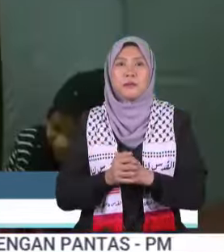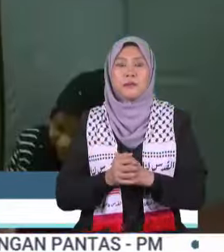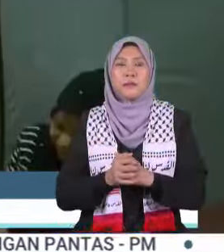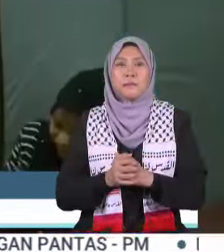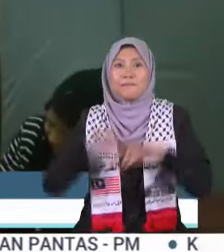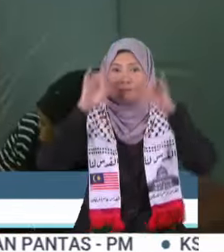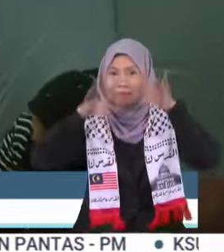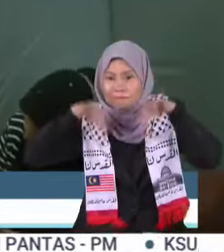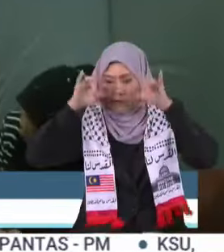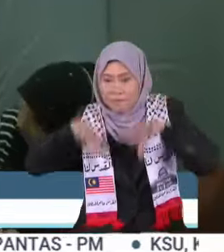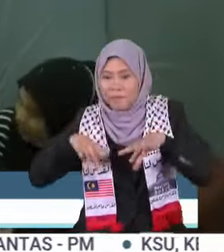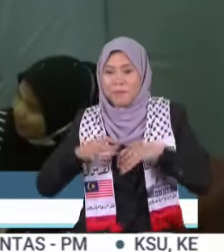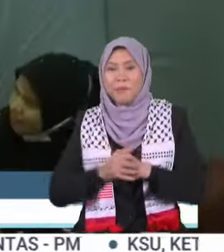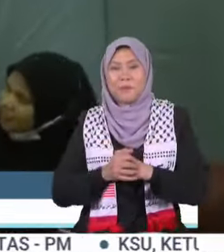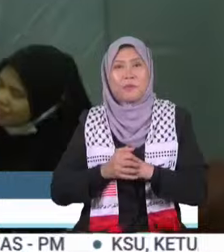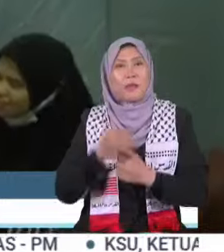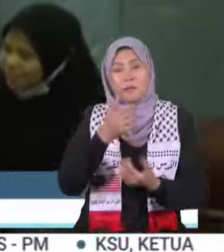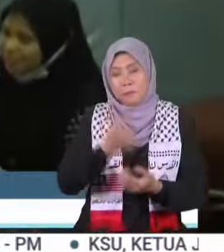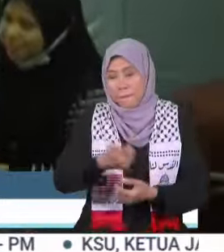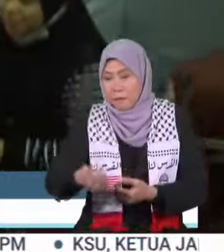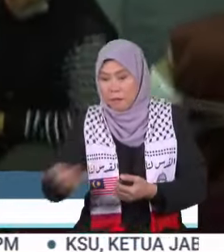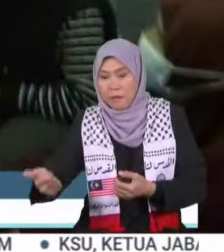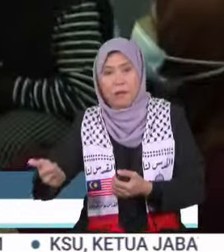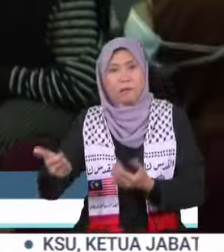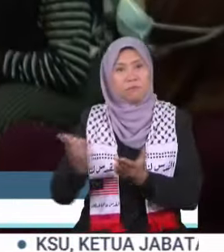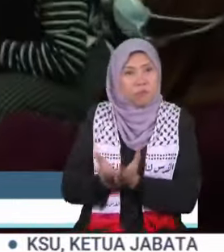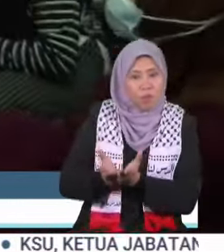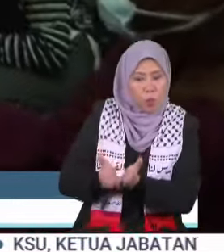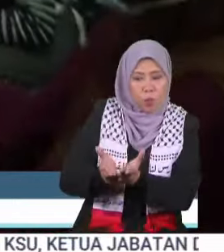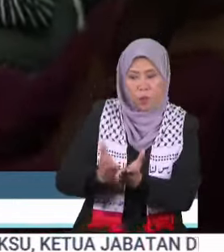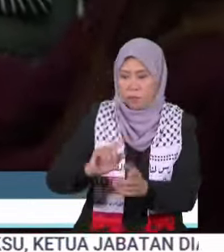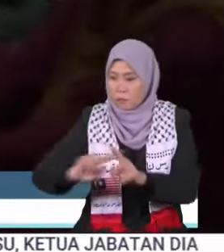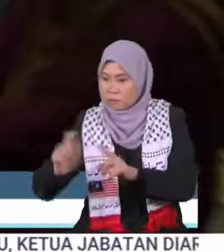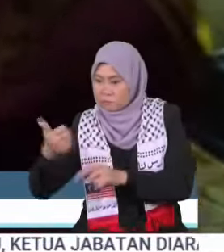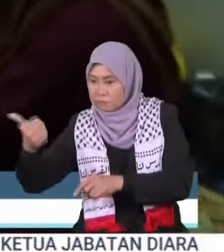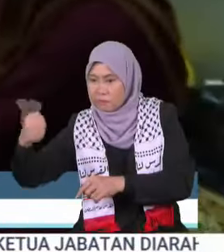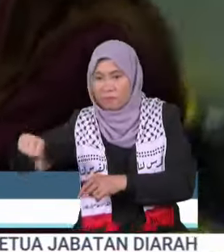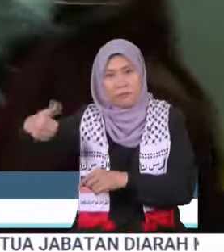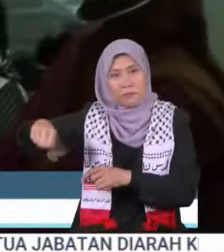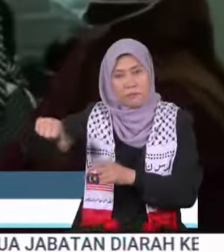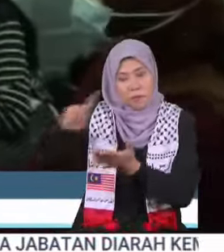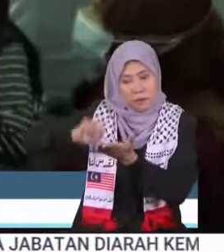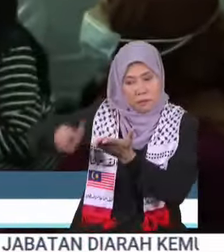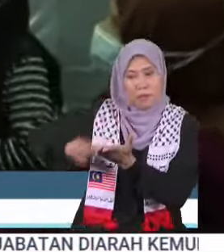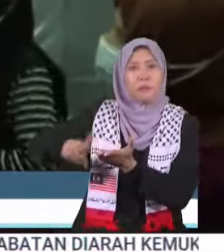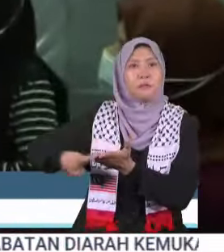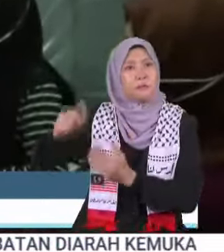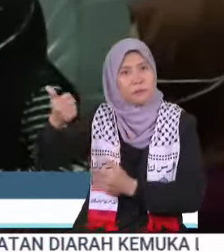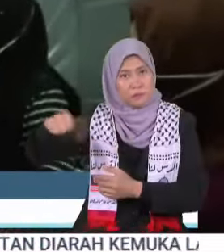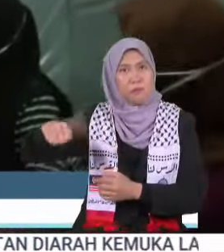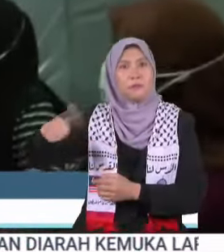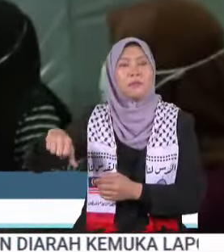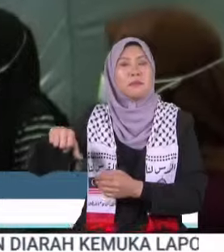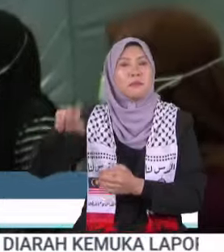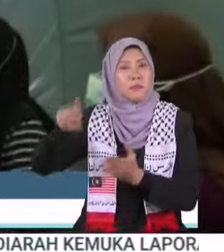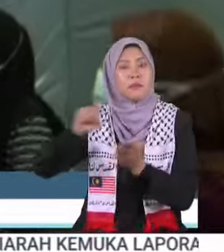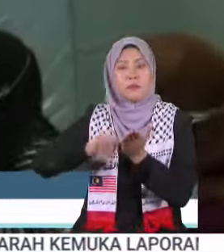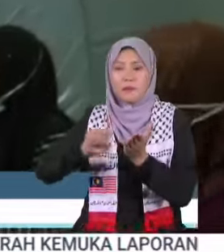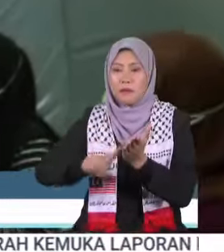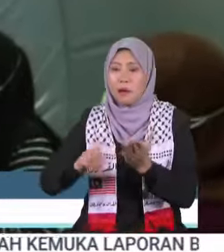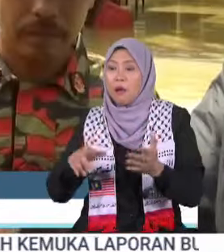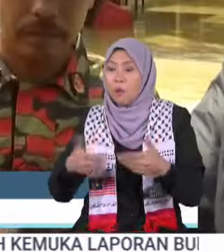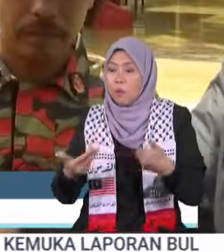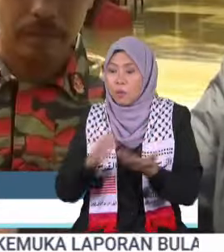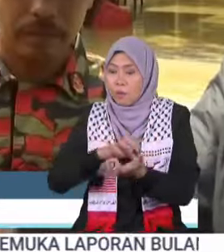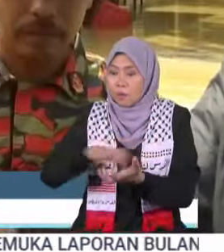test kepada setiap aset aset penyelamatan kita di air jadi memastikan supaya kita dapat mengenal pasti apa-apa